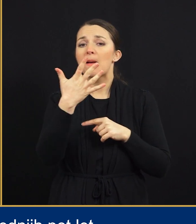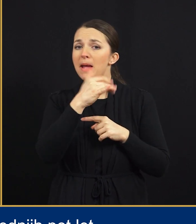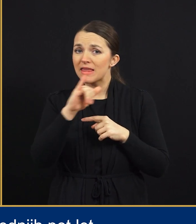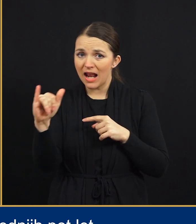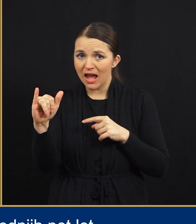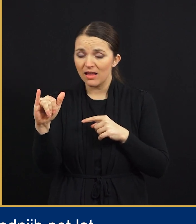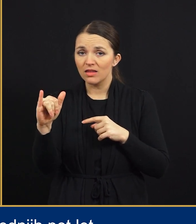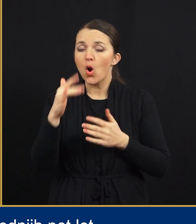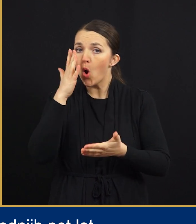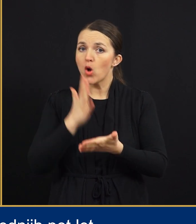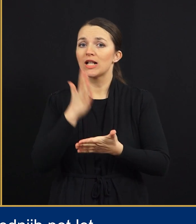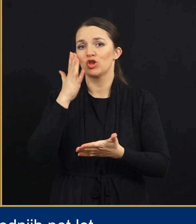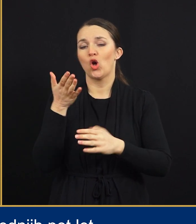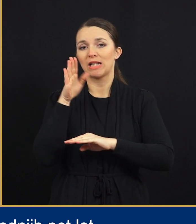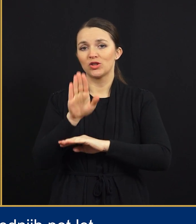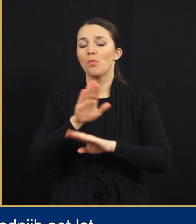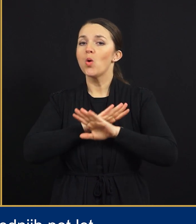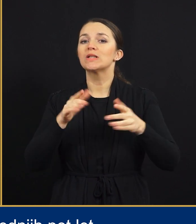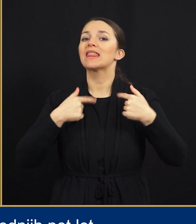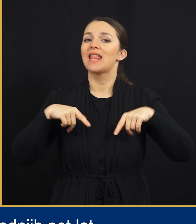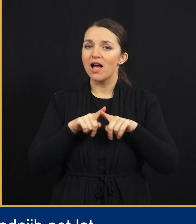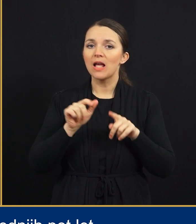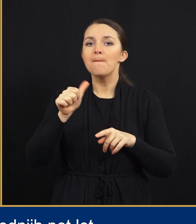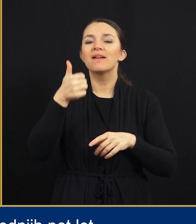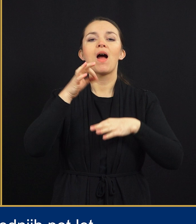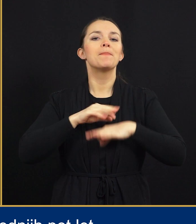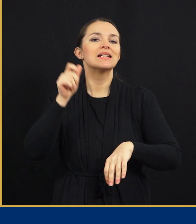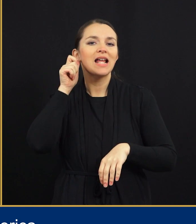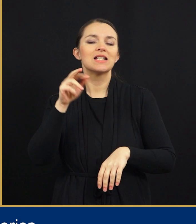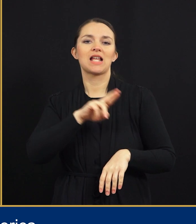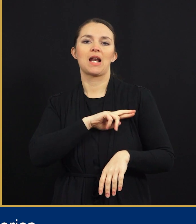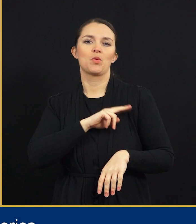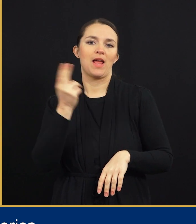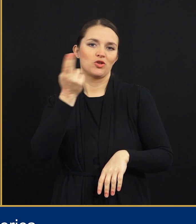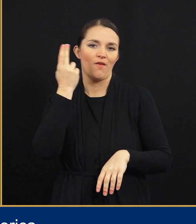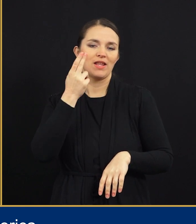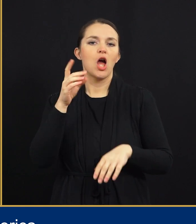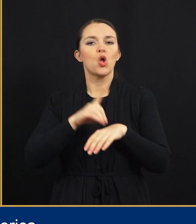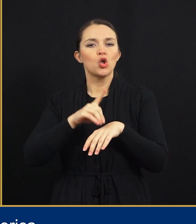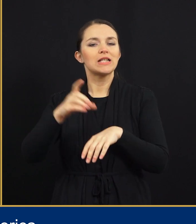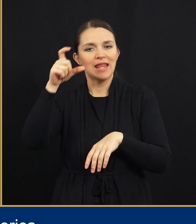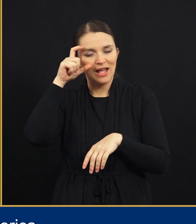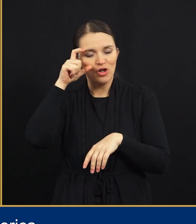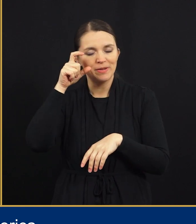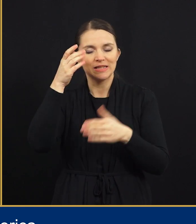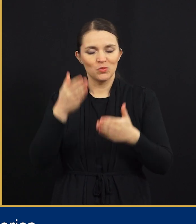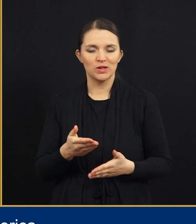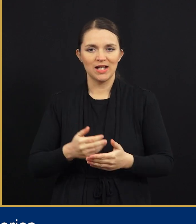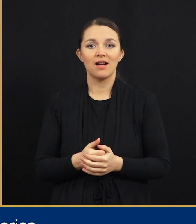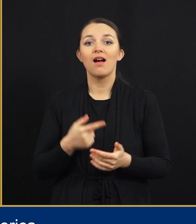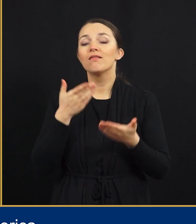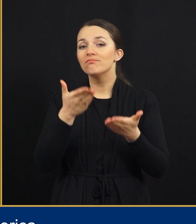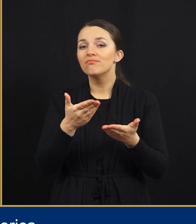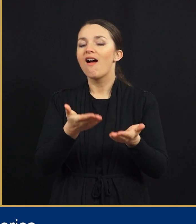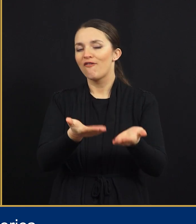let odlično zastopala vse nas prva predsednica Republike Slovenije, doktorica Nataša Pirc Musar, ki